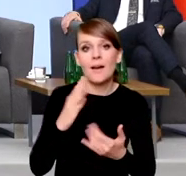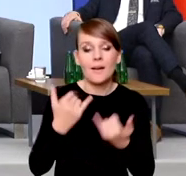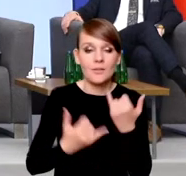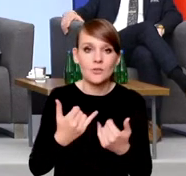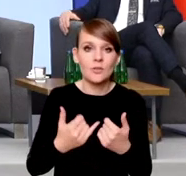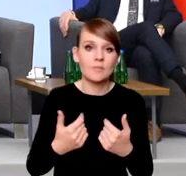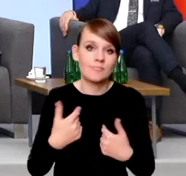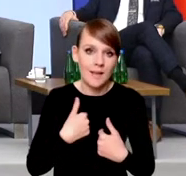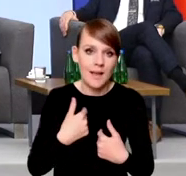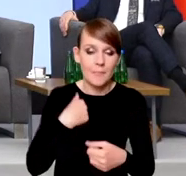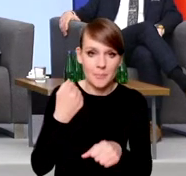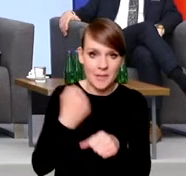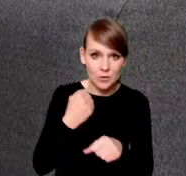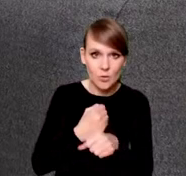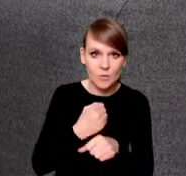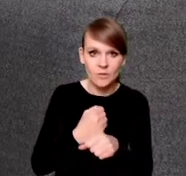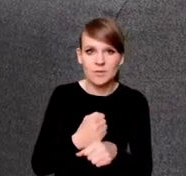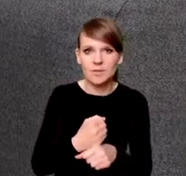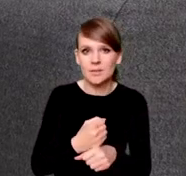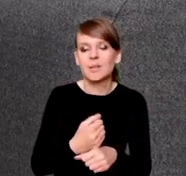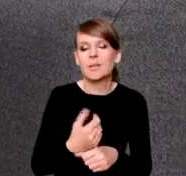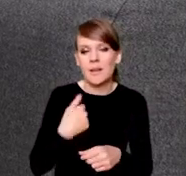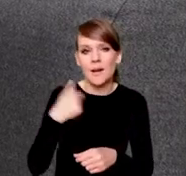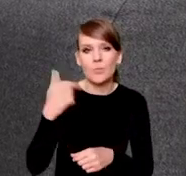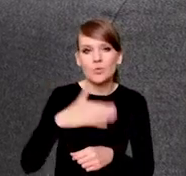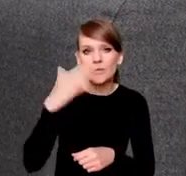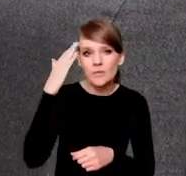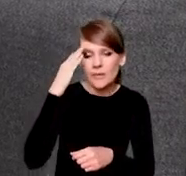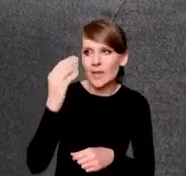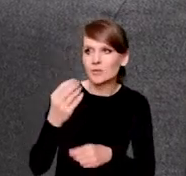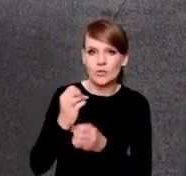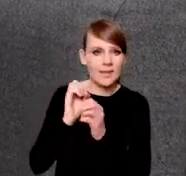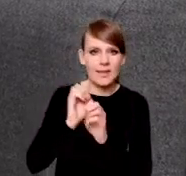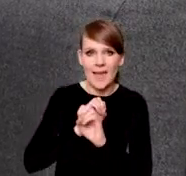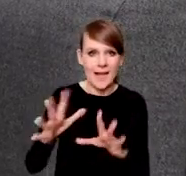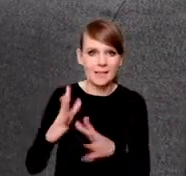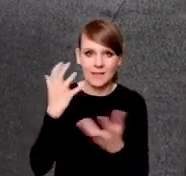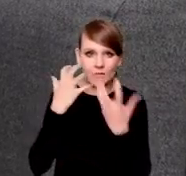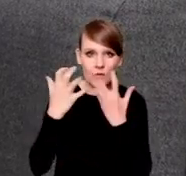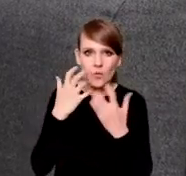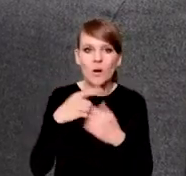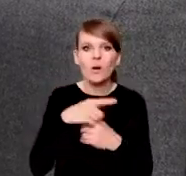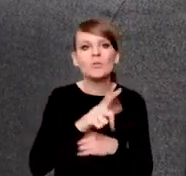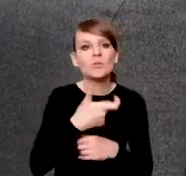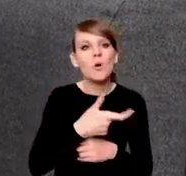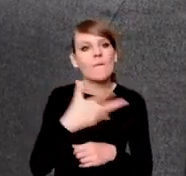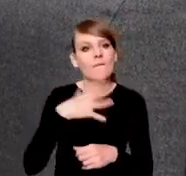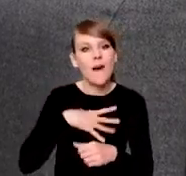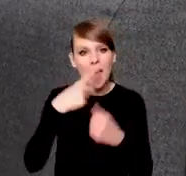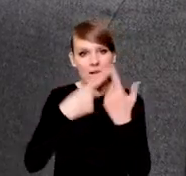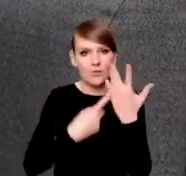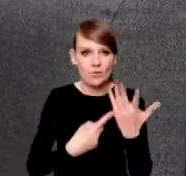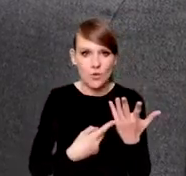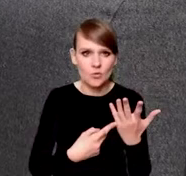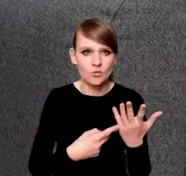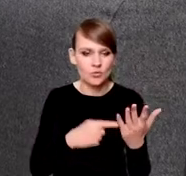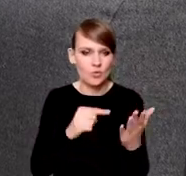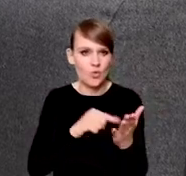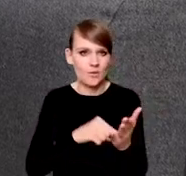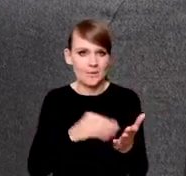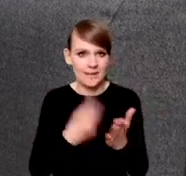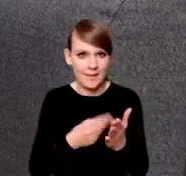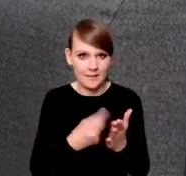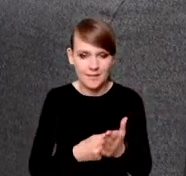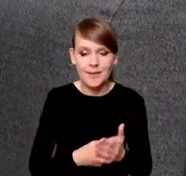jasny sygnał, co jest wartością, którą wszyscy cenimy, to taka transparentność jest po